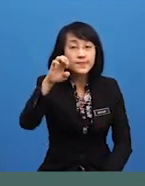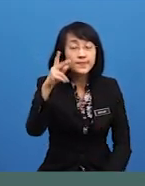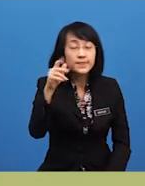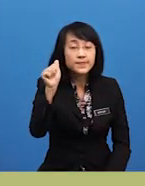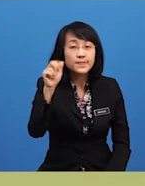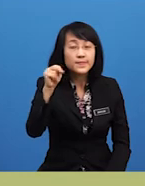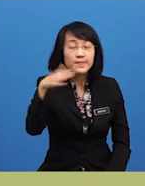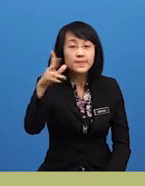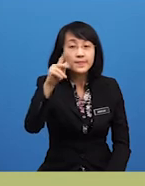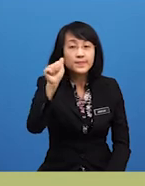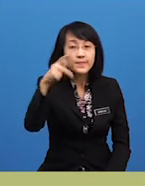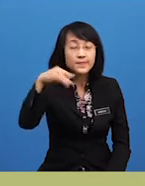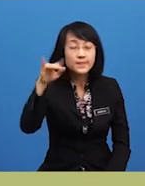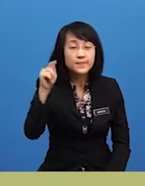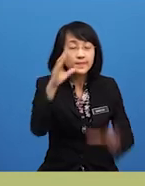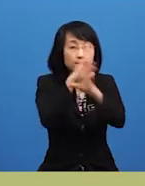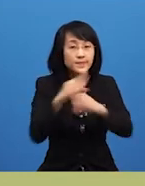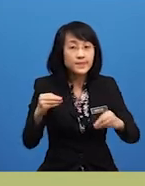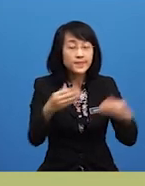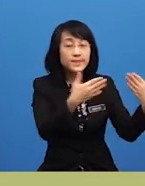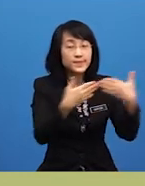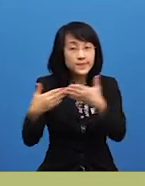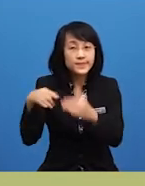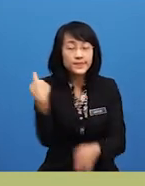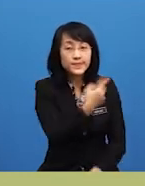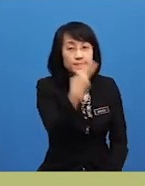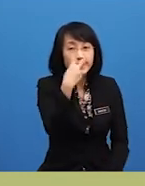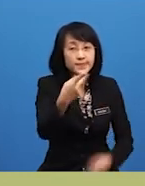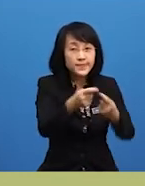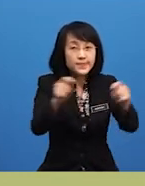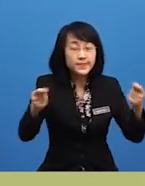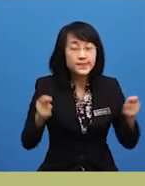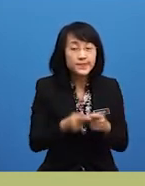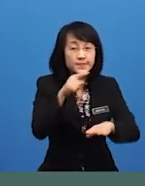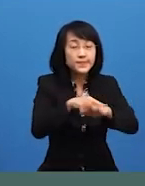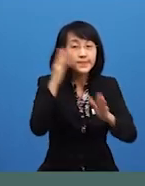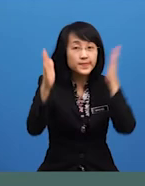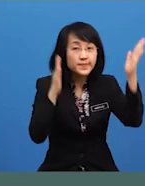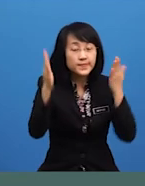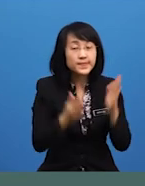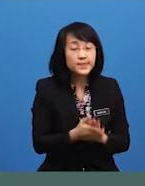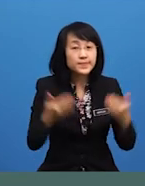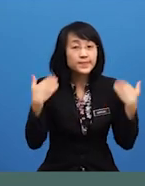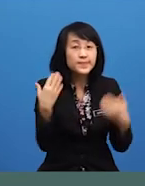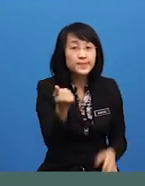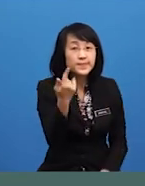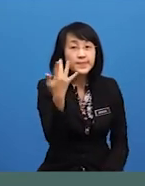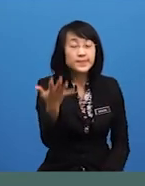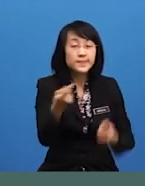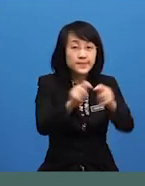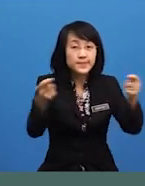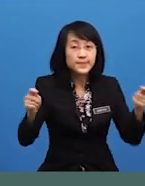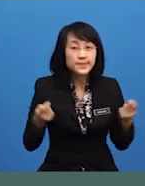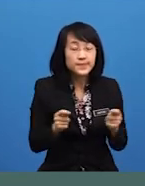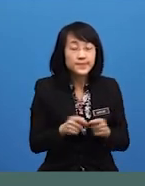Sarawak. Murid-murid, seterusnya kita lihat pula tasik di Malaysia. Terdapat beberapa